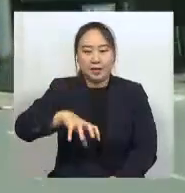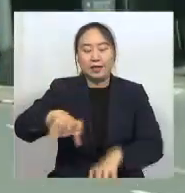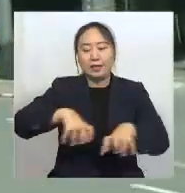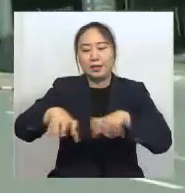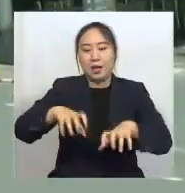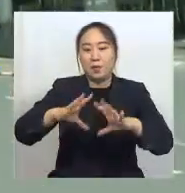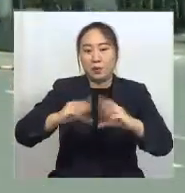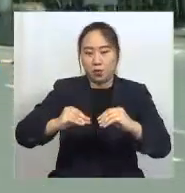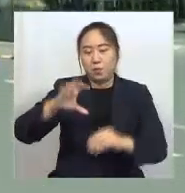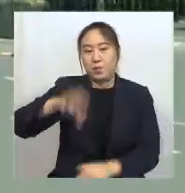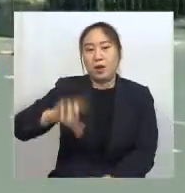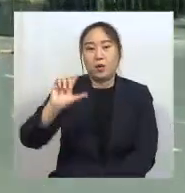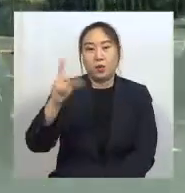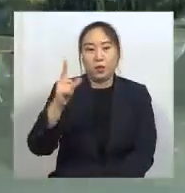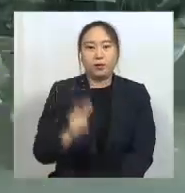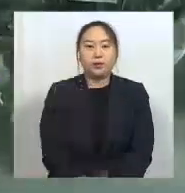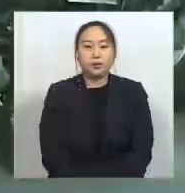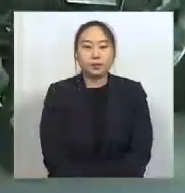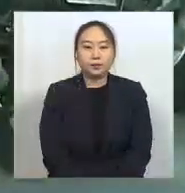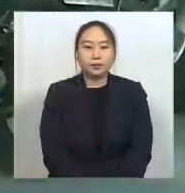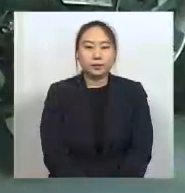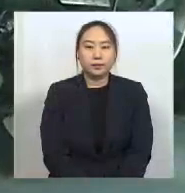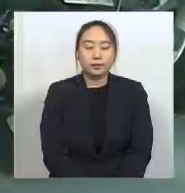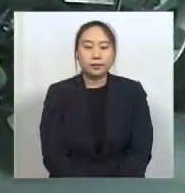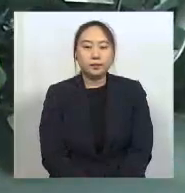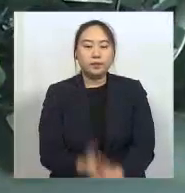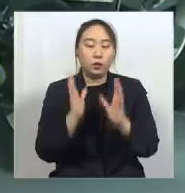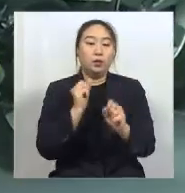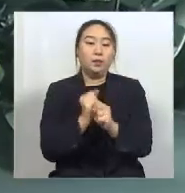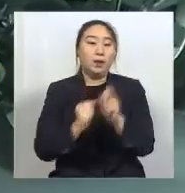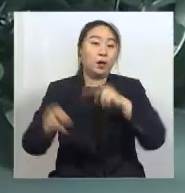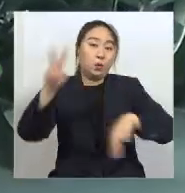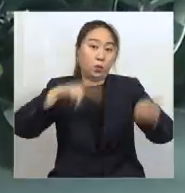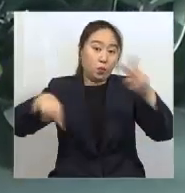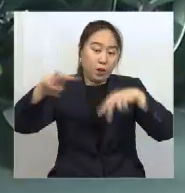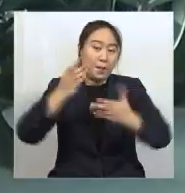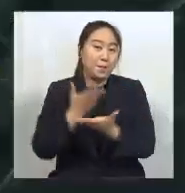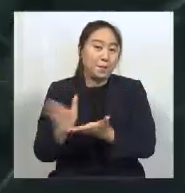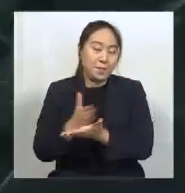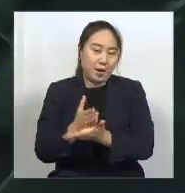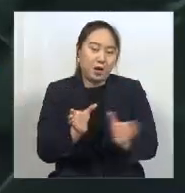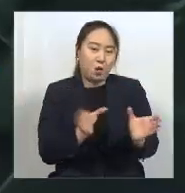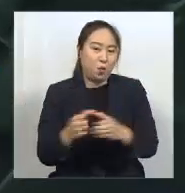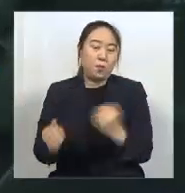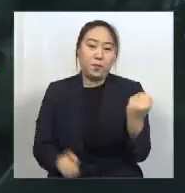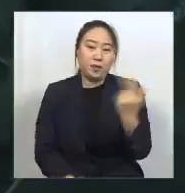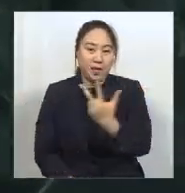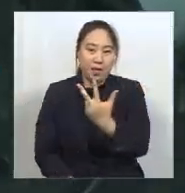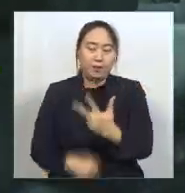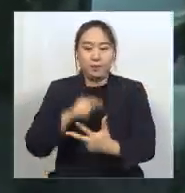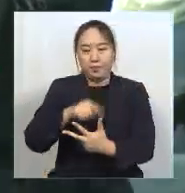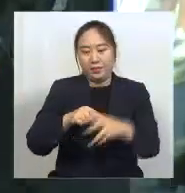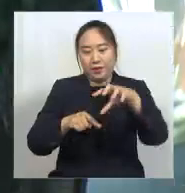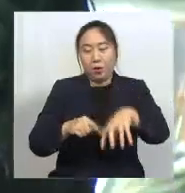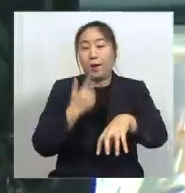ประชุมImpact เมืองทองธานีโดยจัดกำลังรักษาความปลอดภัยแบ่งเป็น3วงคือพื้นที่ไข่